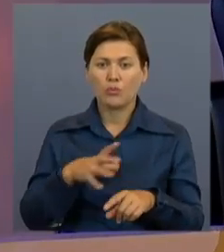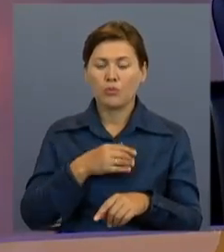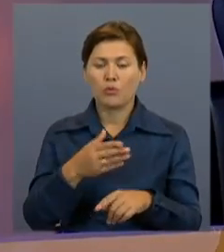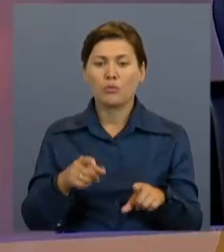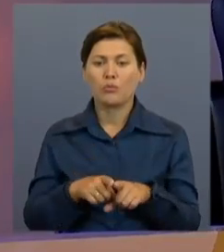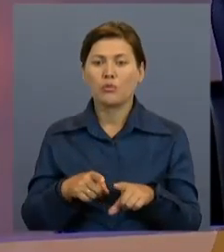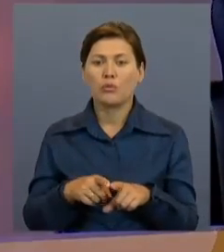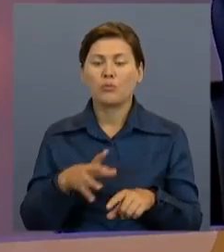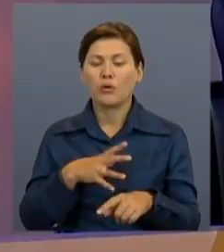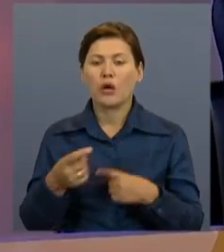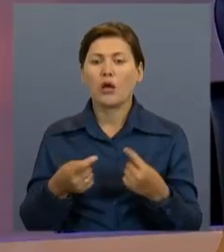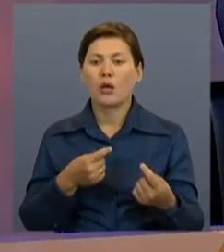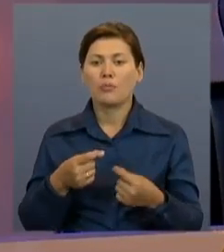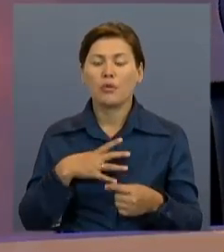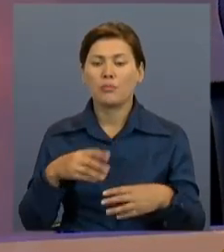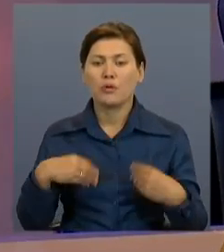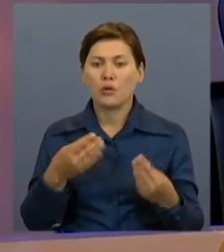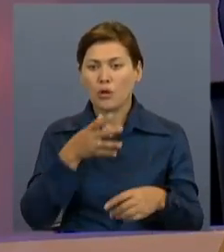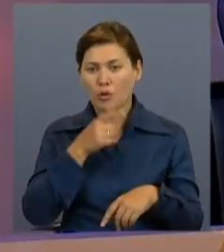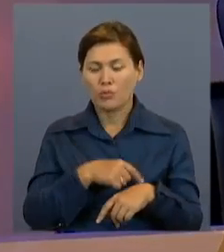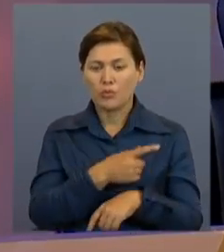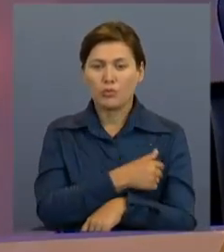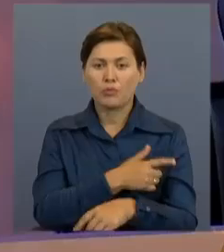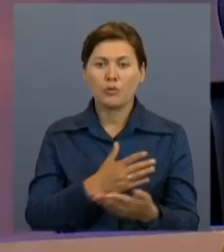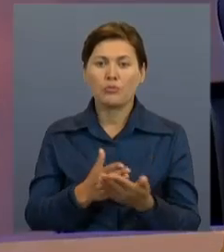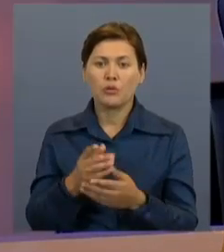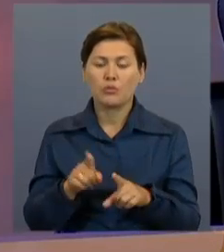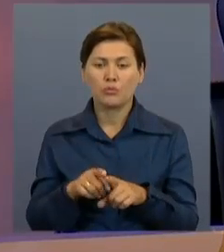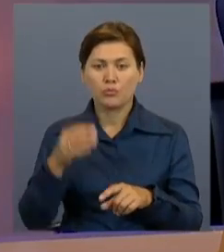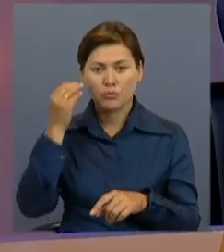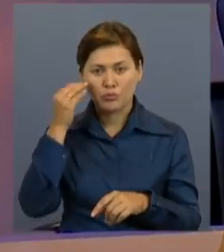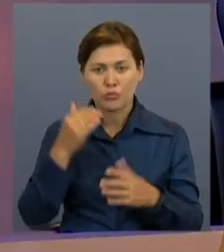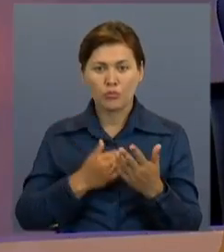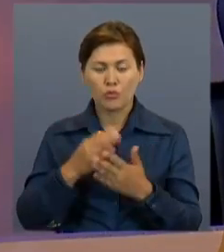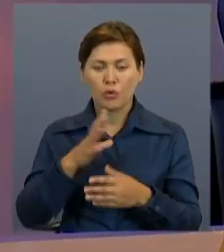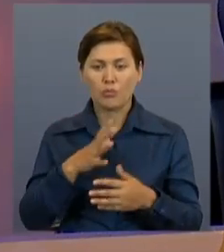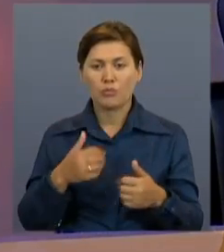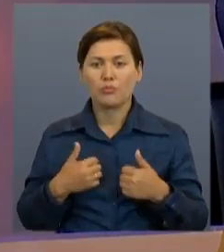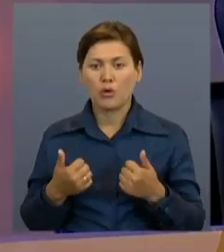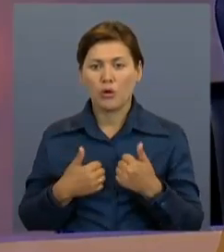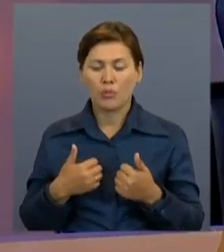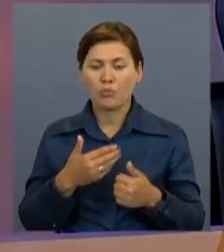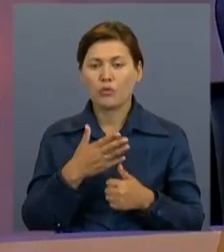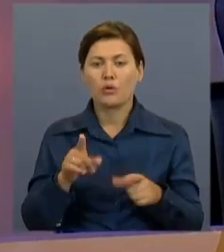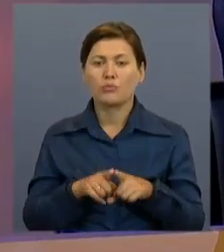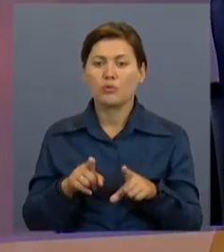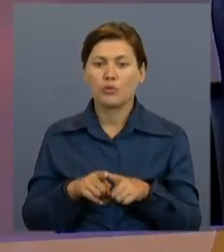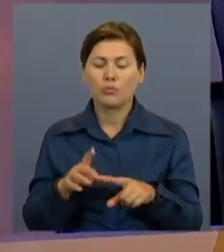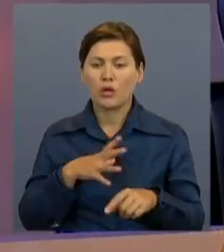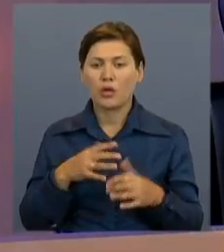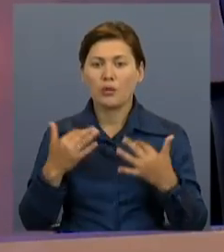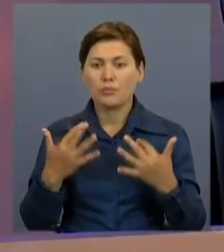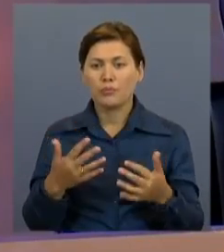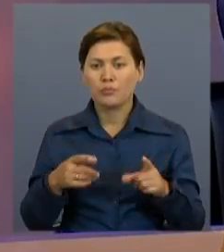да атқарылып жатқан, беріліп жатқан оларға медициналық қызметтің сапасының жоғары болуына ынталы болады. Олардың